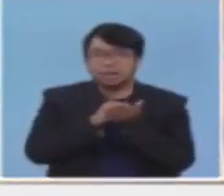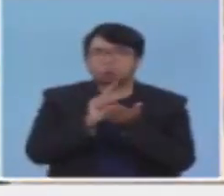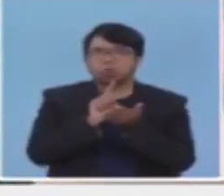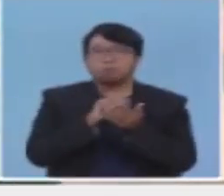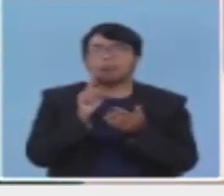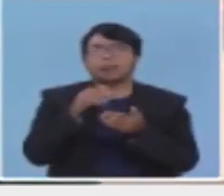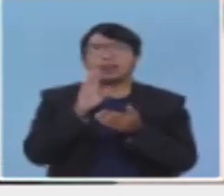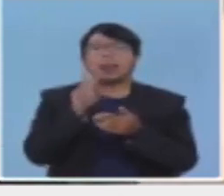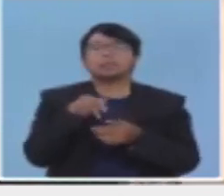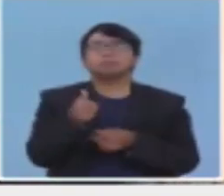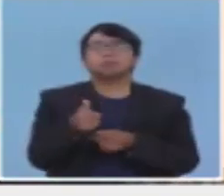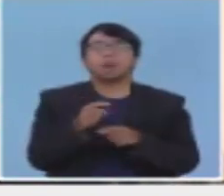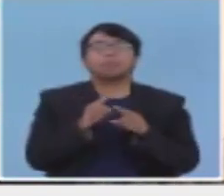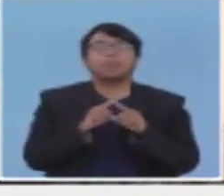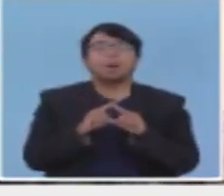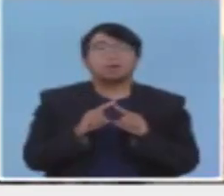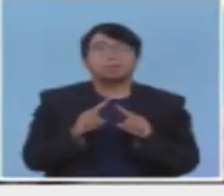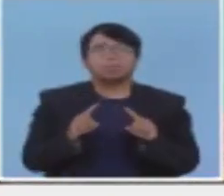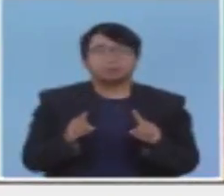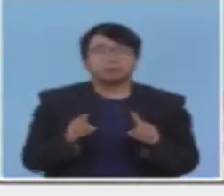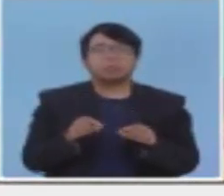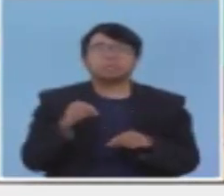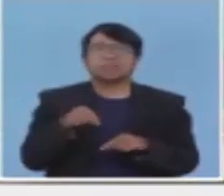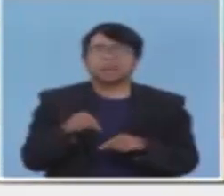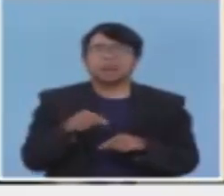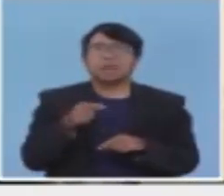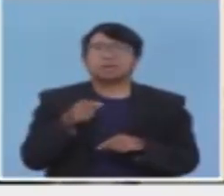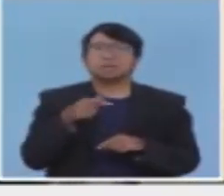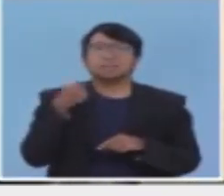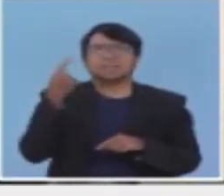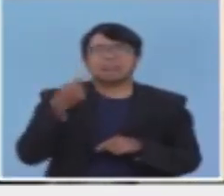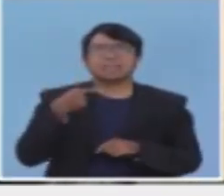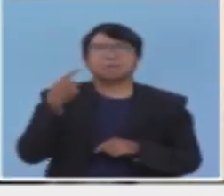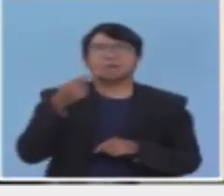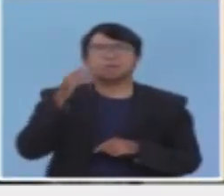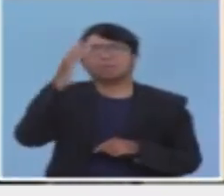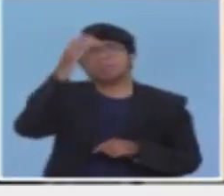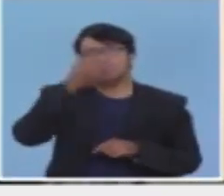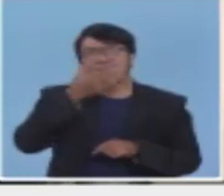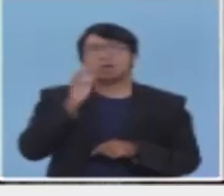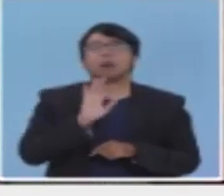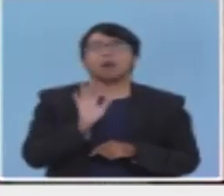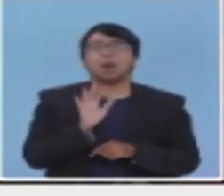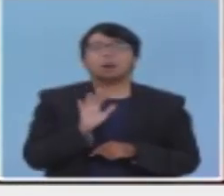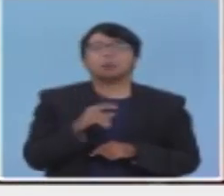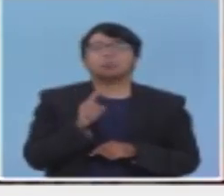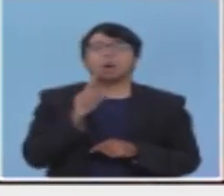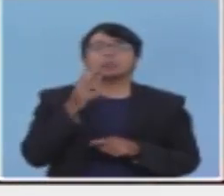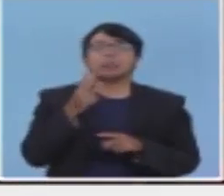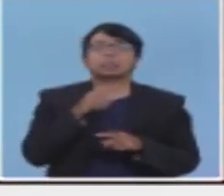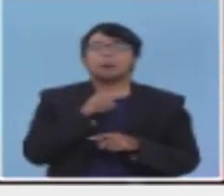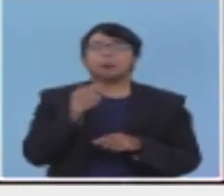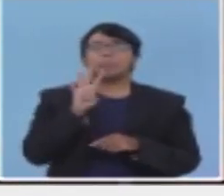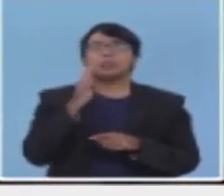efektivitas penggunaannya pastinya jangan terlalu sering digunakannya, mungkin 3-4 kali kemudian diganti. Yang penting